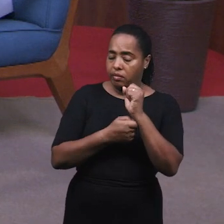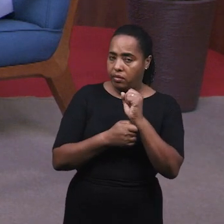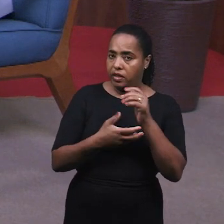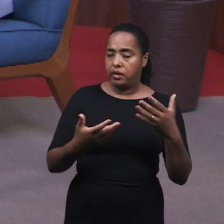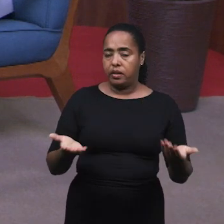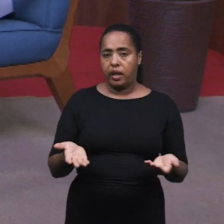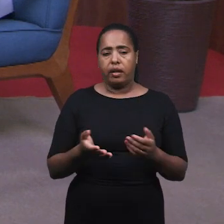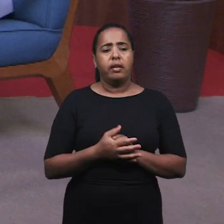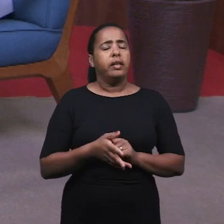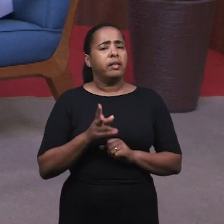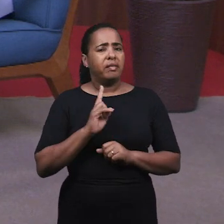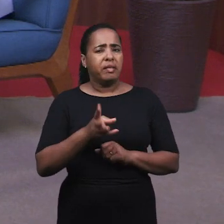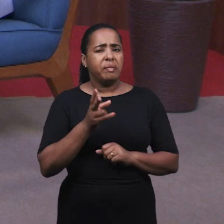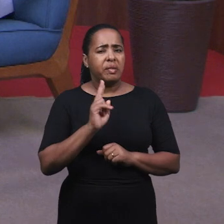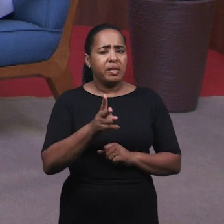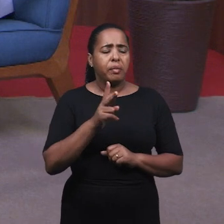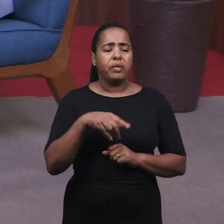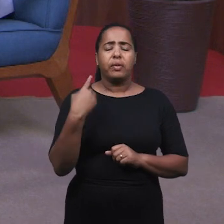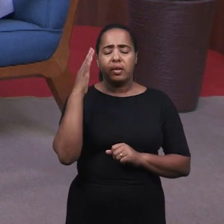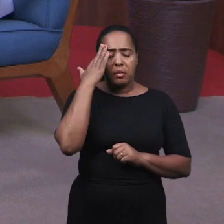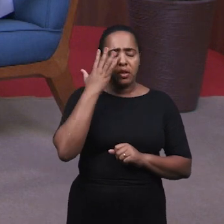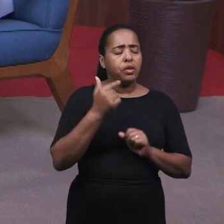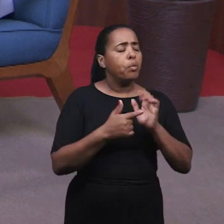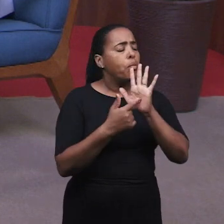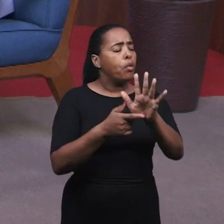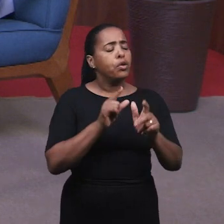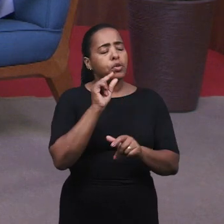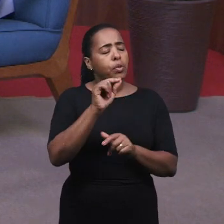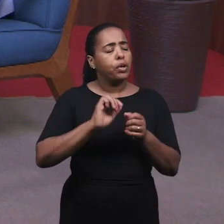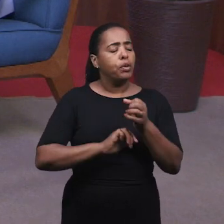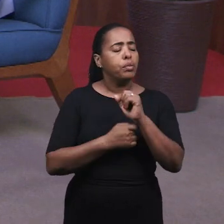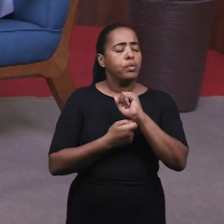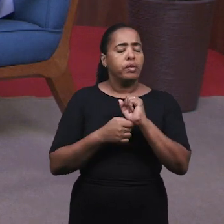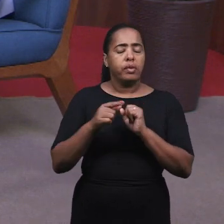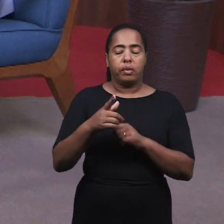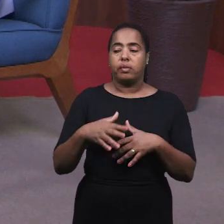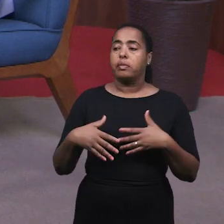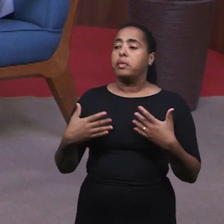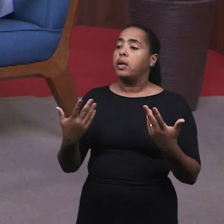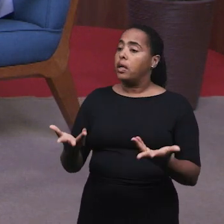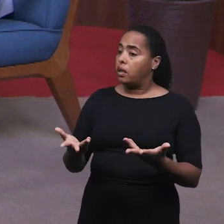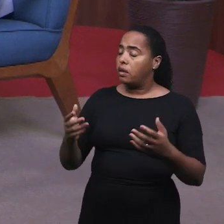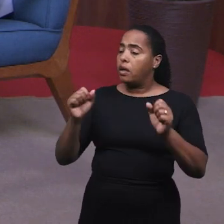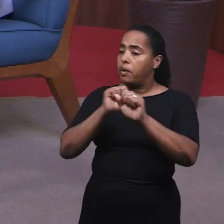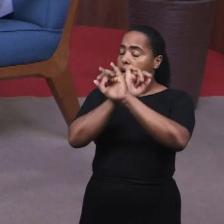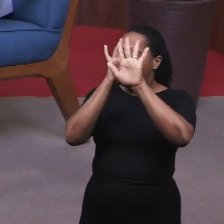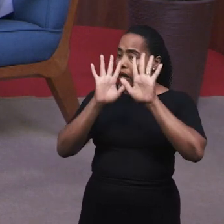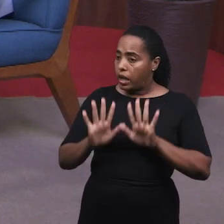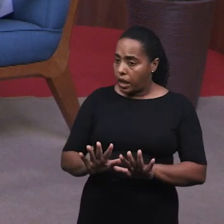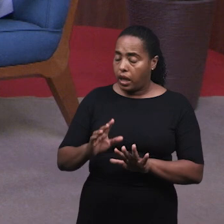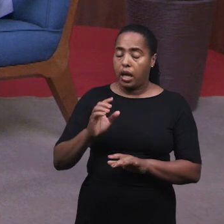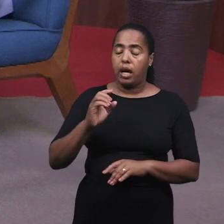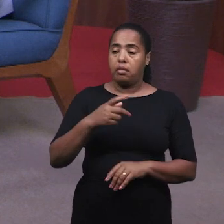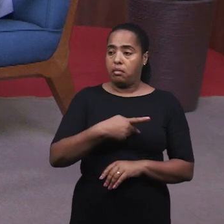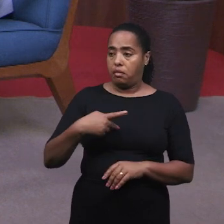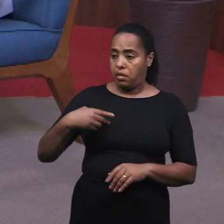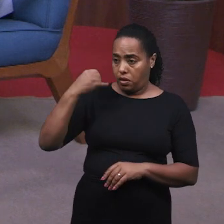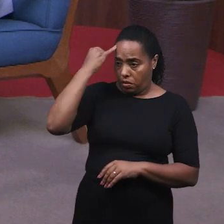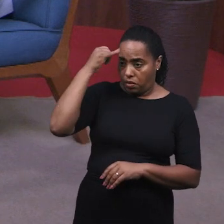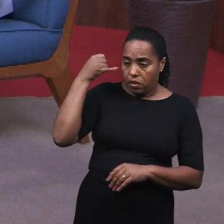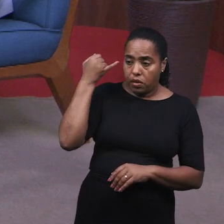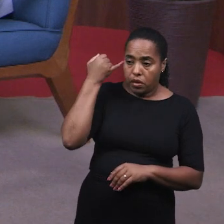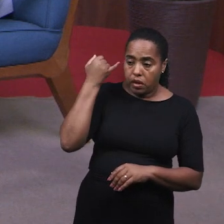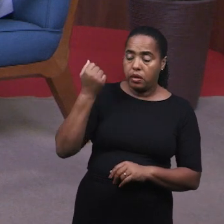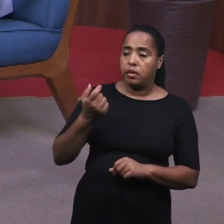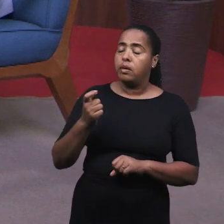C'est une phrase qui est dite avec beaucoup de fréquence. Est-ce que vous pouvez nous parler un peu? Oui, cela est très clair,